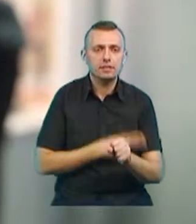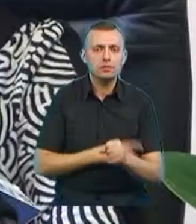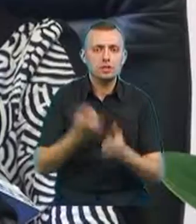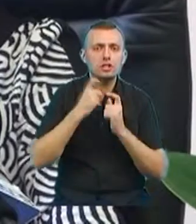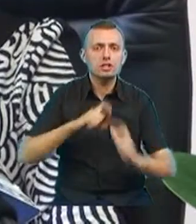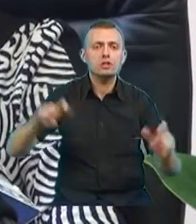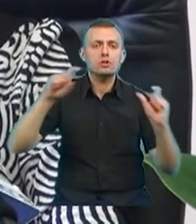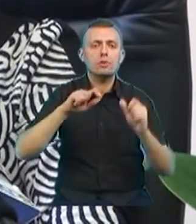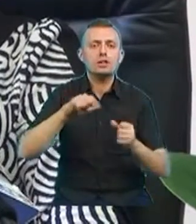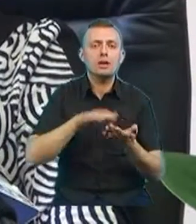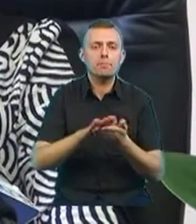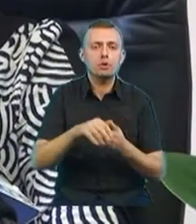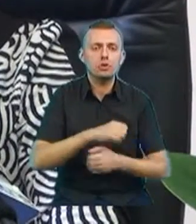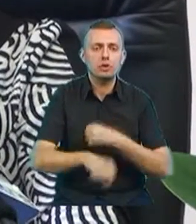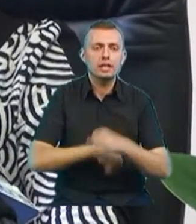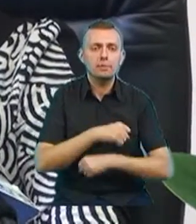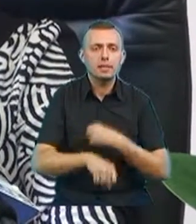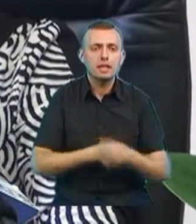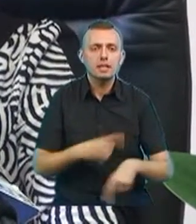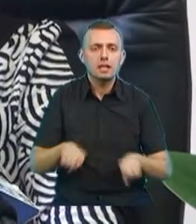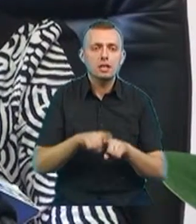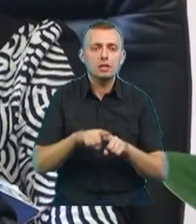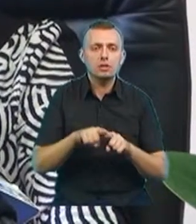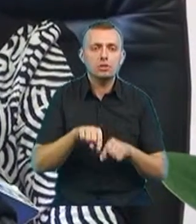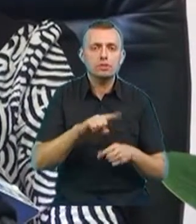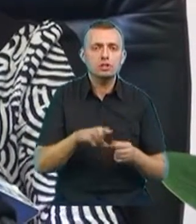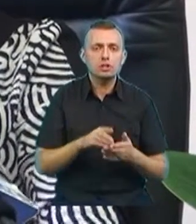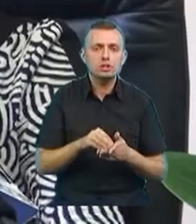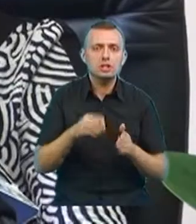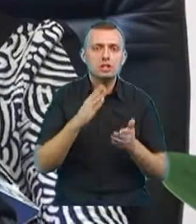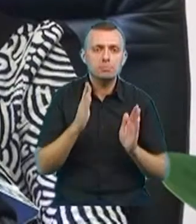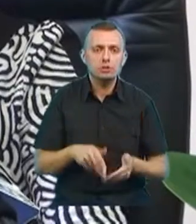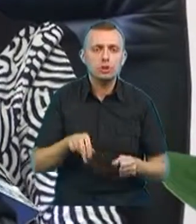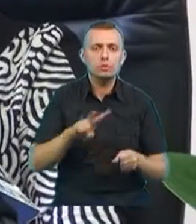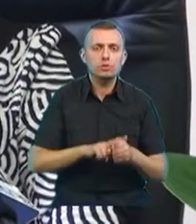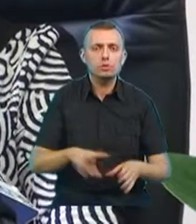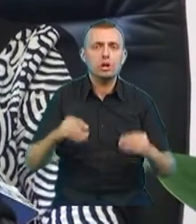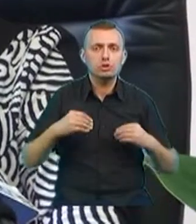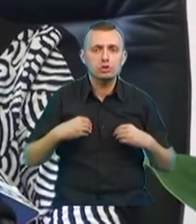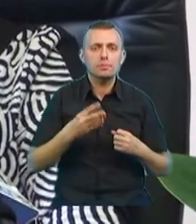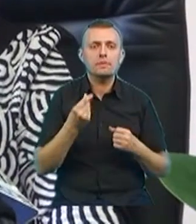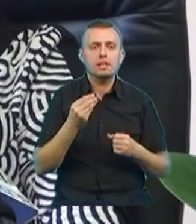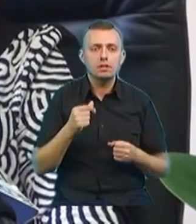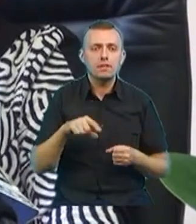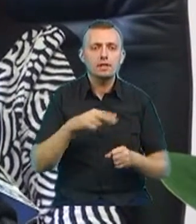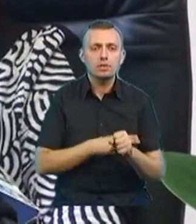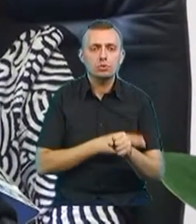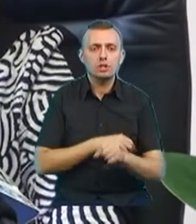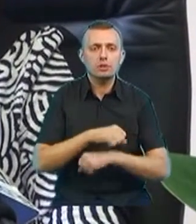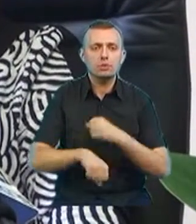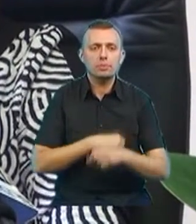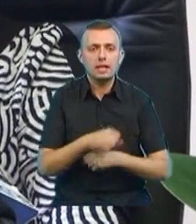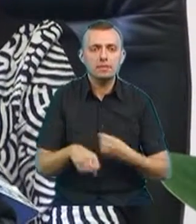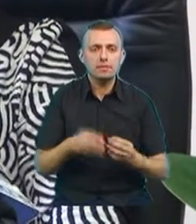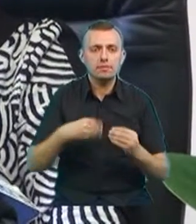podjęcie pracy. I to jest zarówno z form finansowanych z Funduszu Pracy, bo troszeczkę tych form też mieliśmy w miesiącu